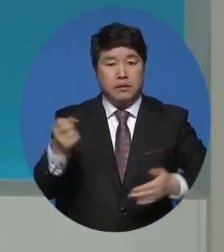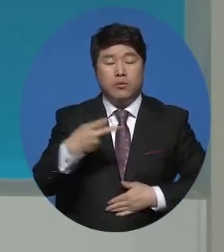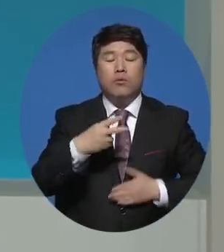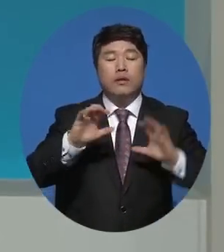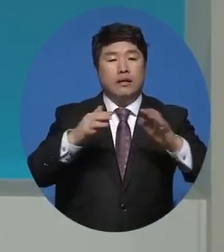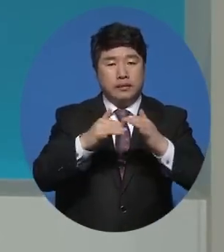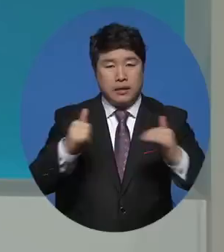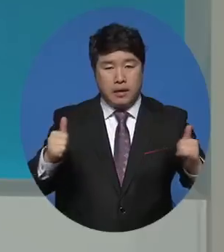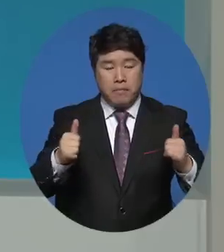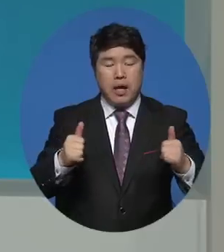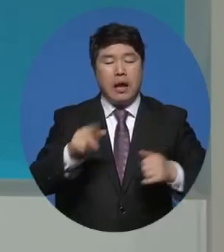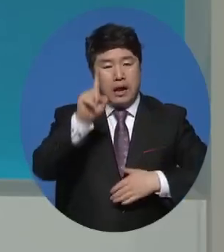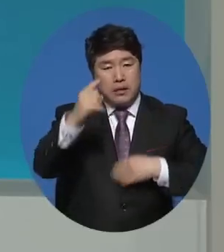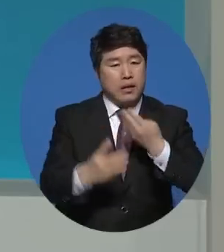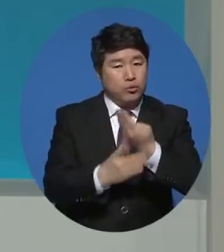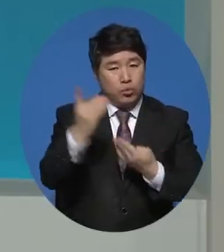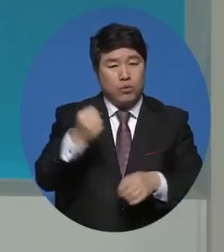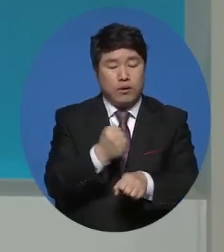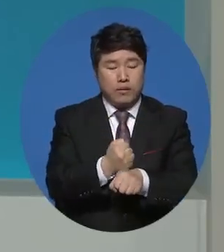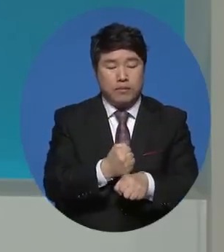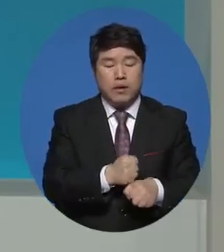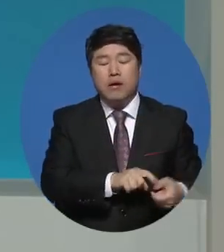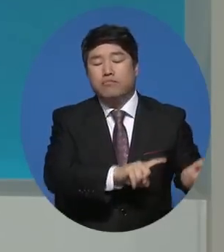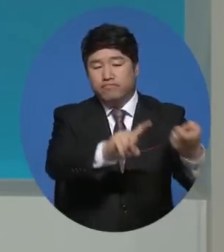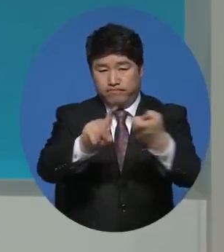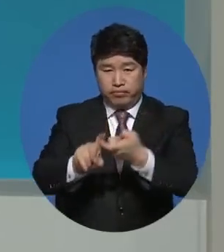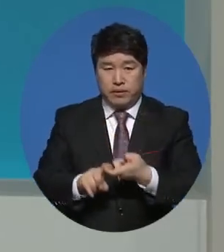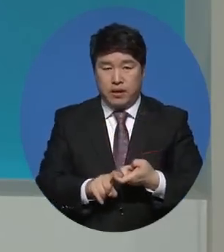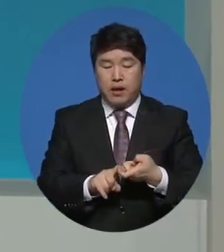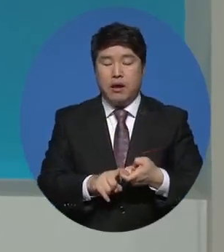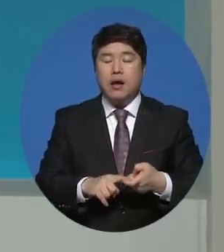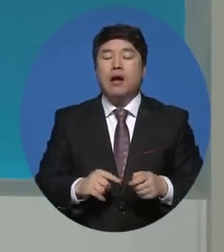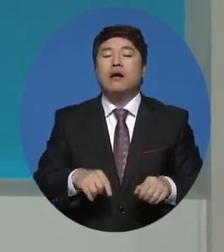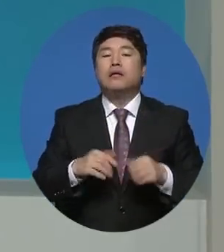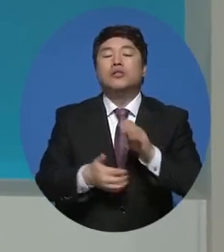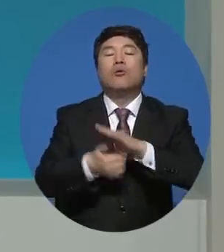하나로 통합해서 묶는 연정 반드시